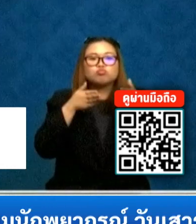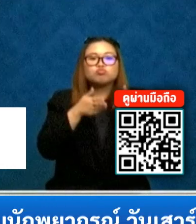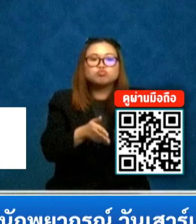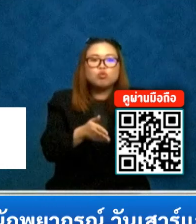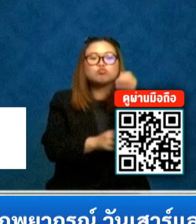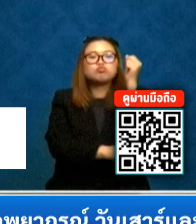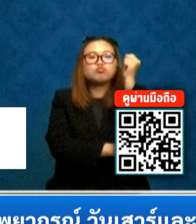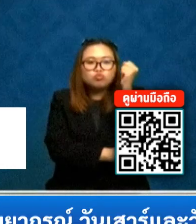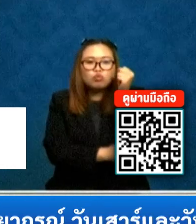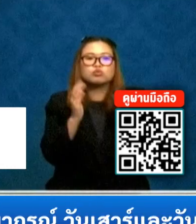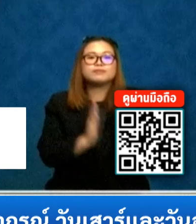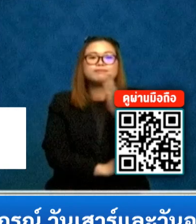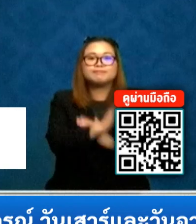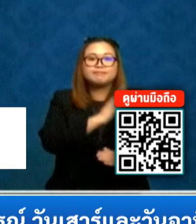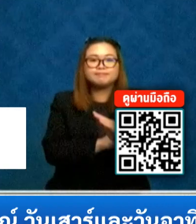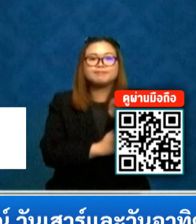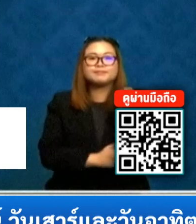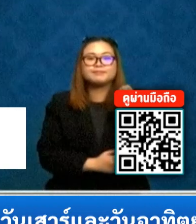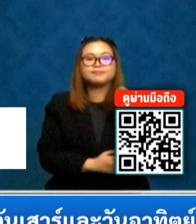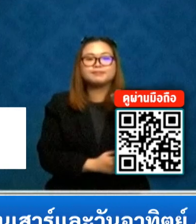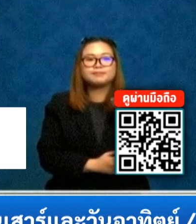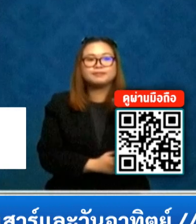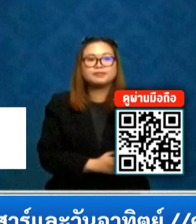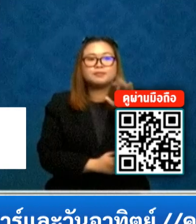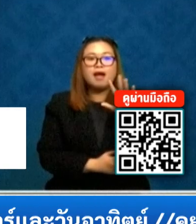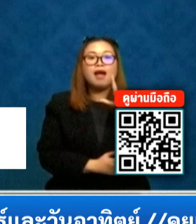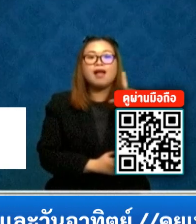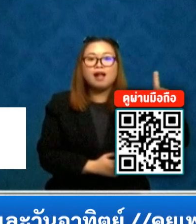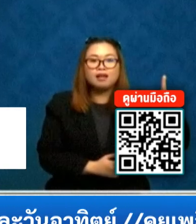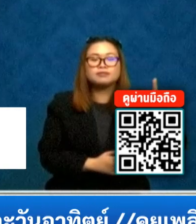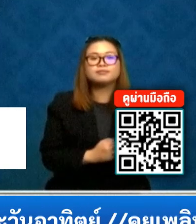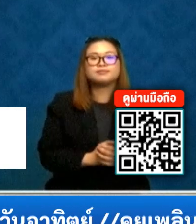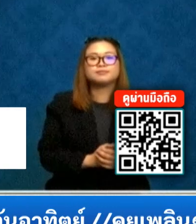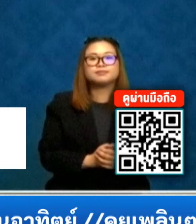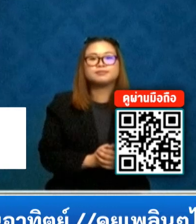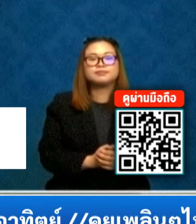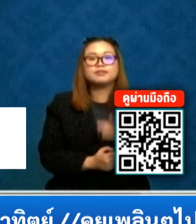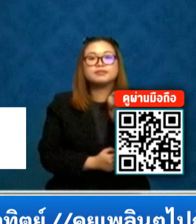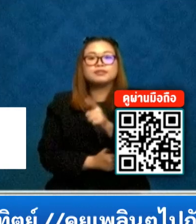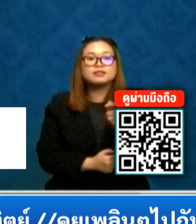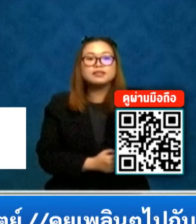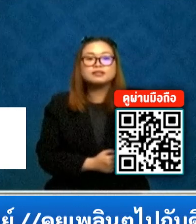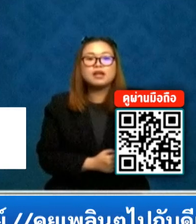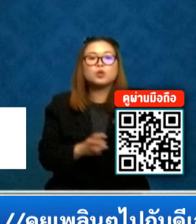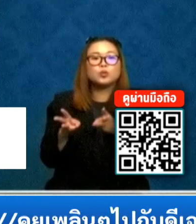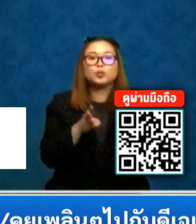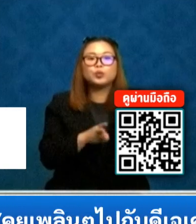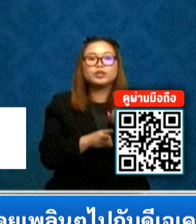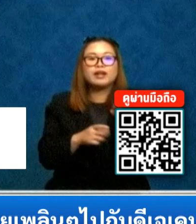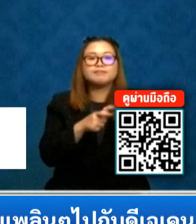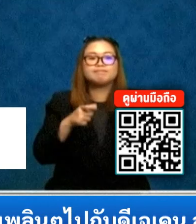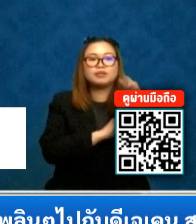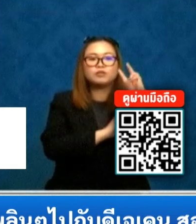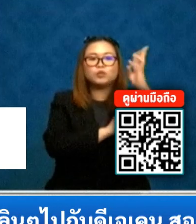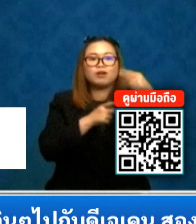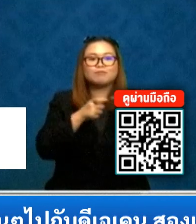13.5 และคนพิการด้วยอีก1ล้านก็ประมาณ15ล้านคนนะครับอันนี้จ่ายผ่านไปทางบัตรสวัสดิการแ